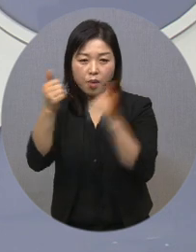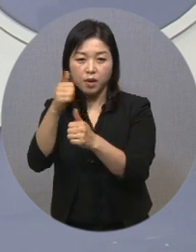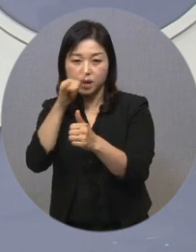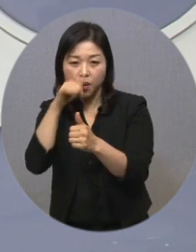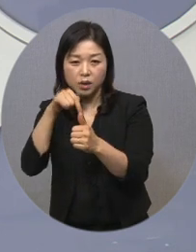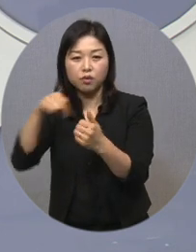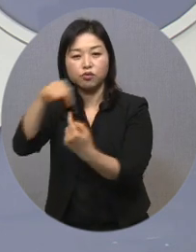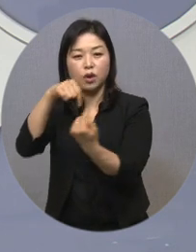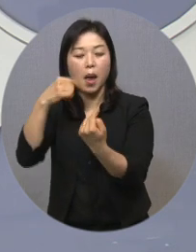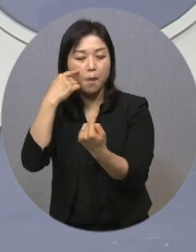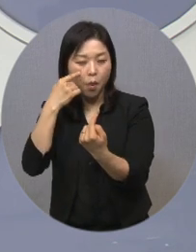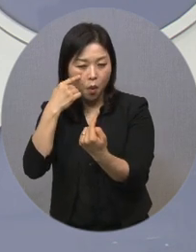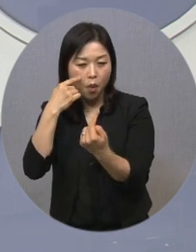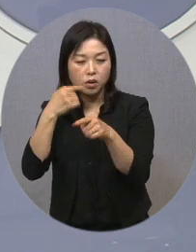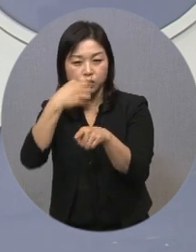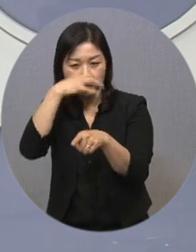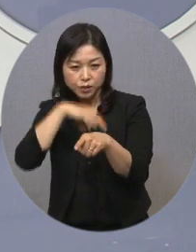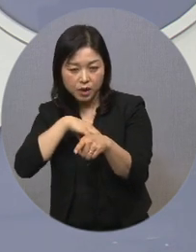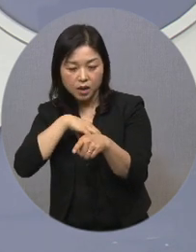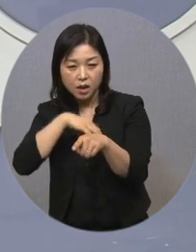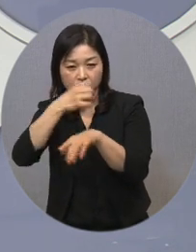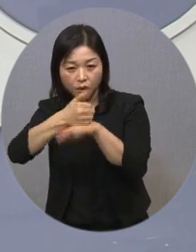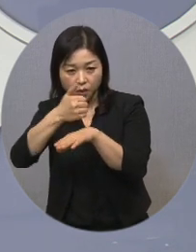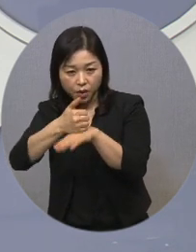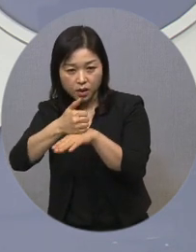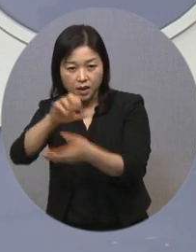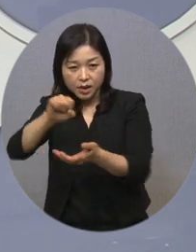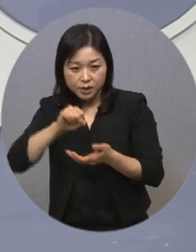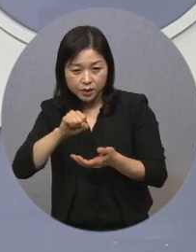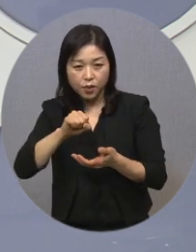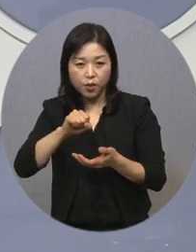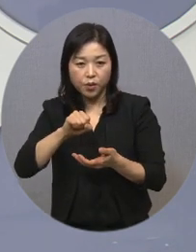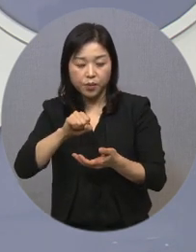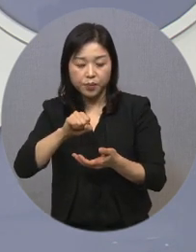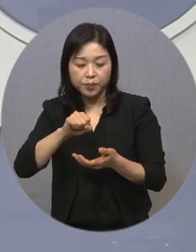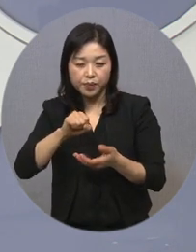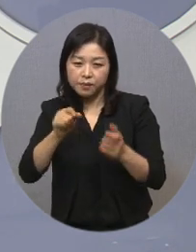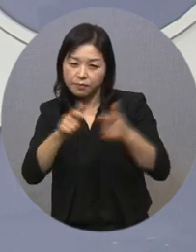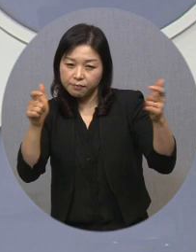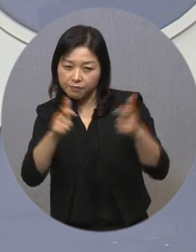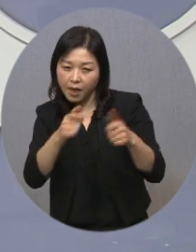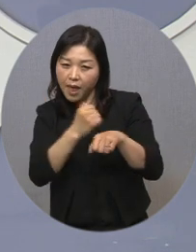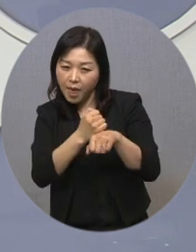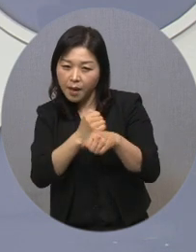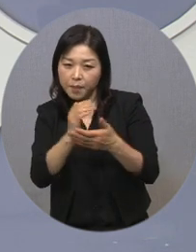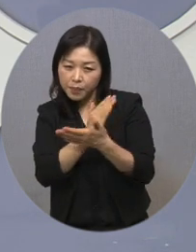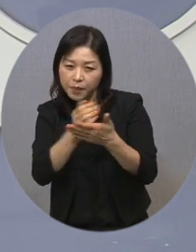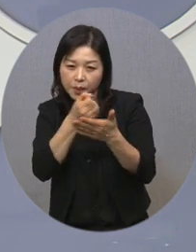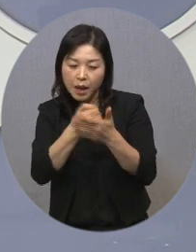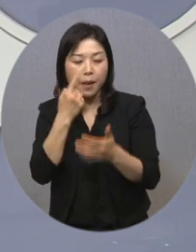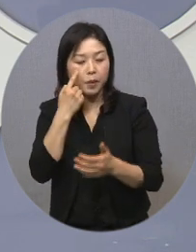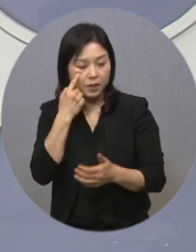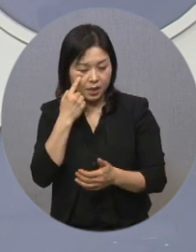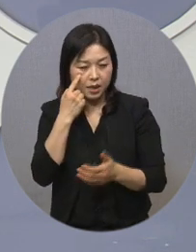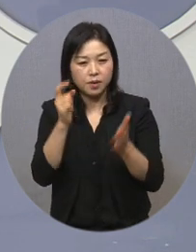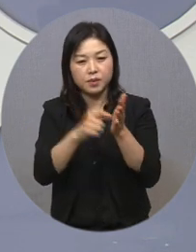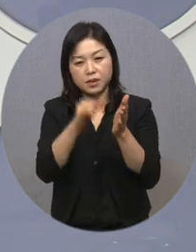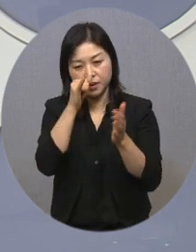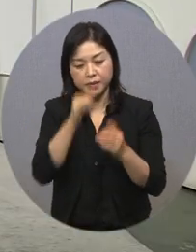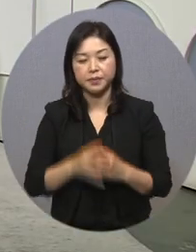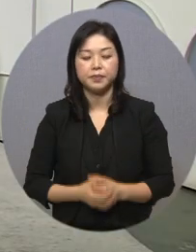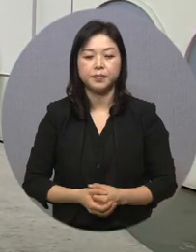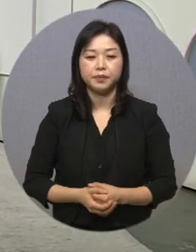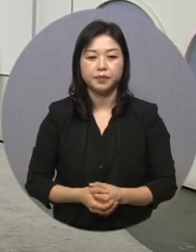운영해 보고 그 효과에 대한 성과를 갖고 확대할 여지를 좀 판단하자 이렇게 되어